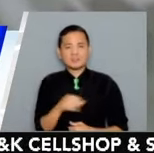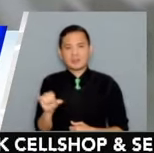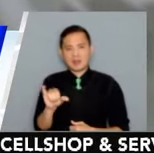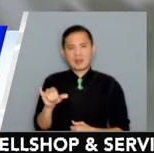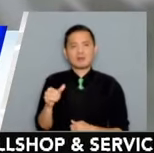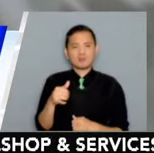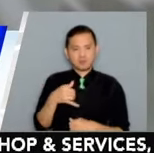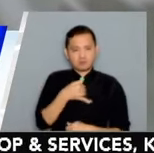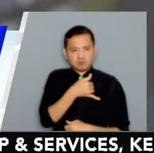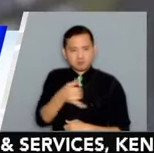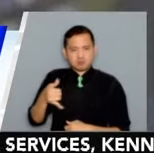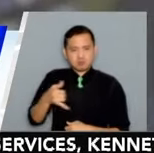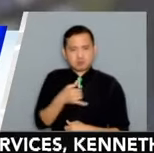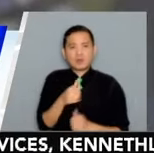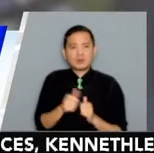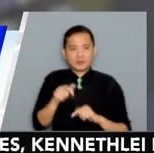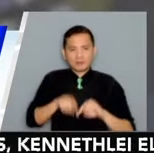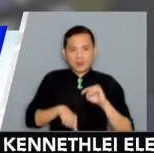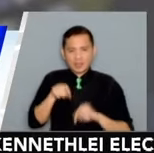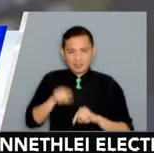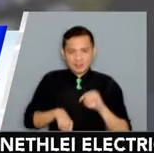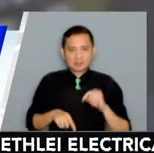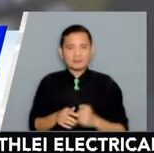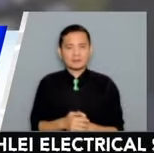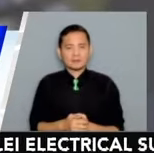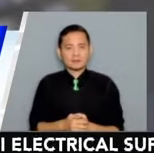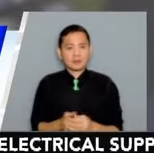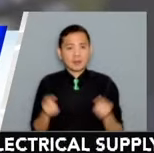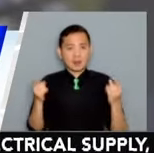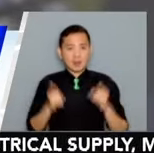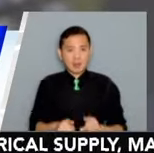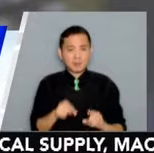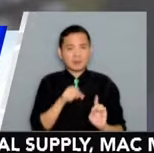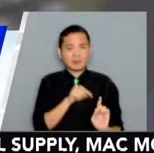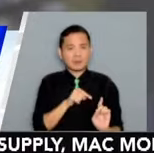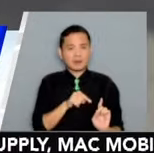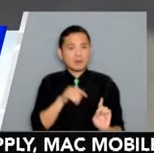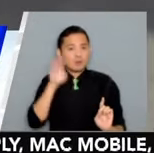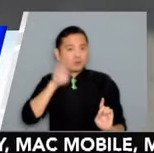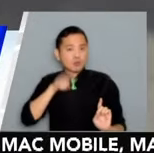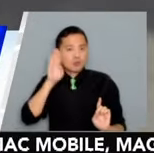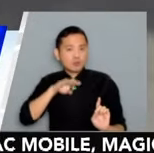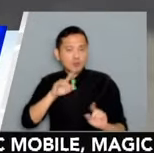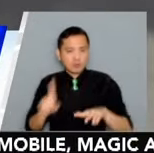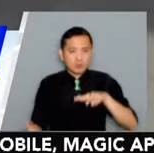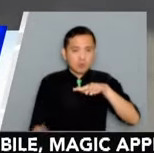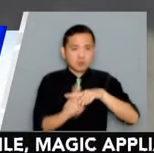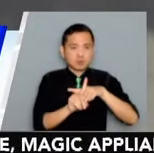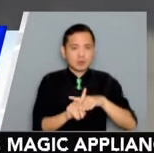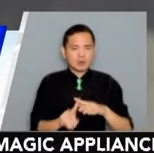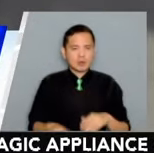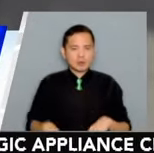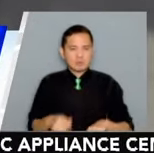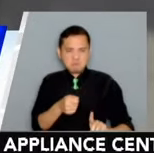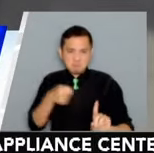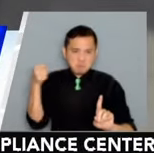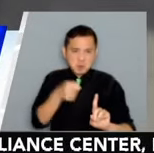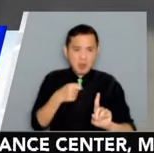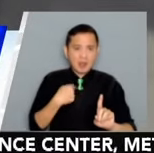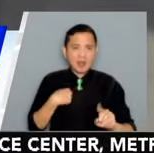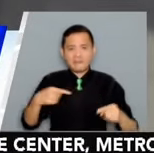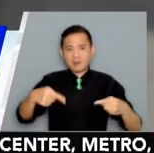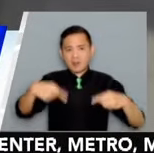kasama ang kanyang mga kaibigan. Bigla na lang umanong pumasok doon ang kapatid niya at sinaksak siya. Napagalaman na away sa lupa ang motibo sa